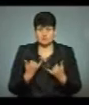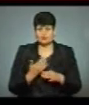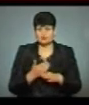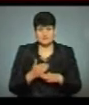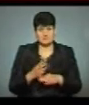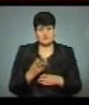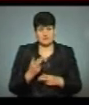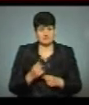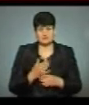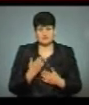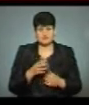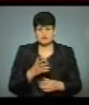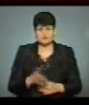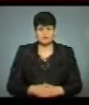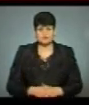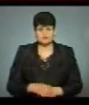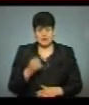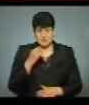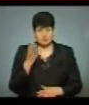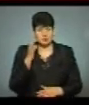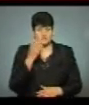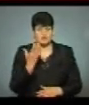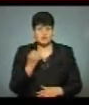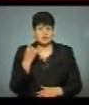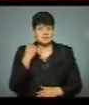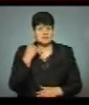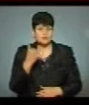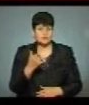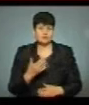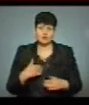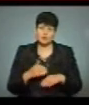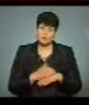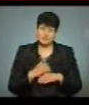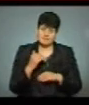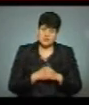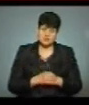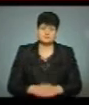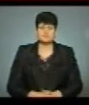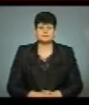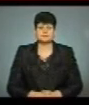так. Зрозуміло, дякую. Почуємо ще один дзвінок, якщо ви ще на зв'язку. Доброго вечора.